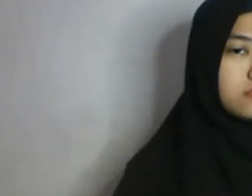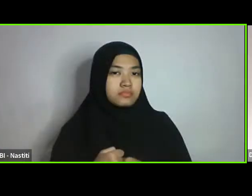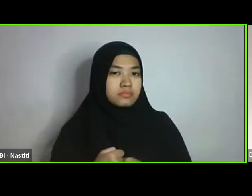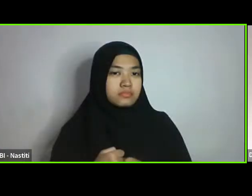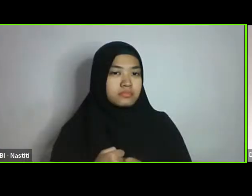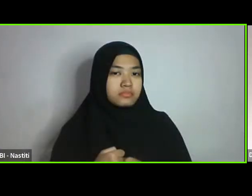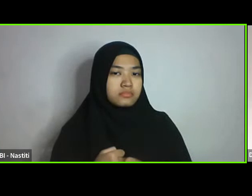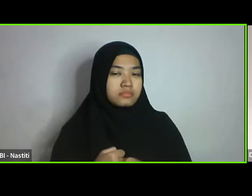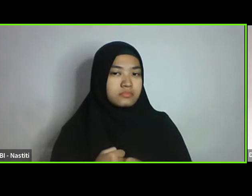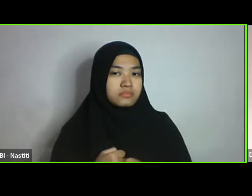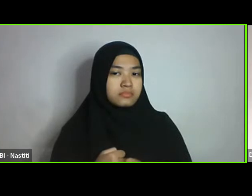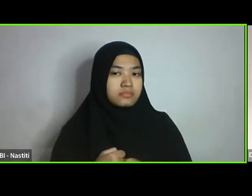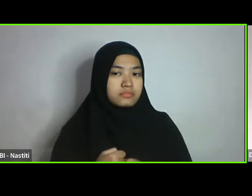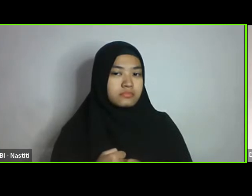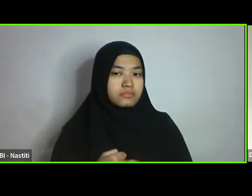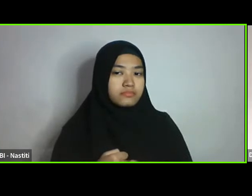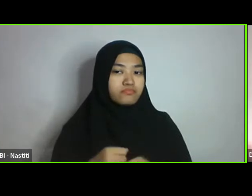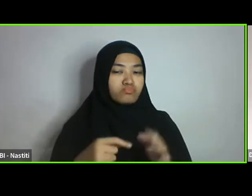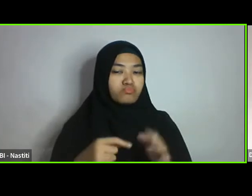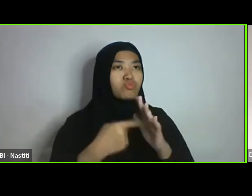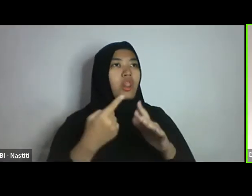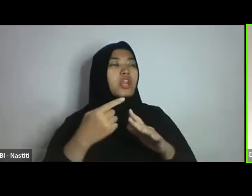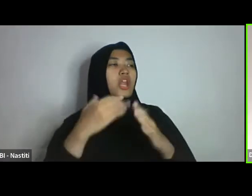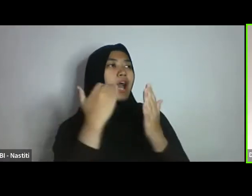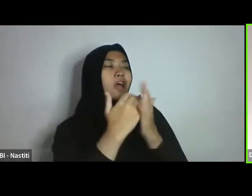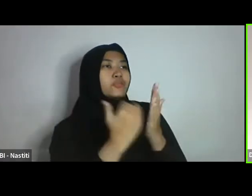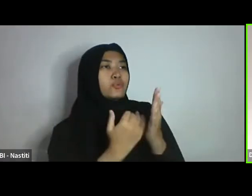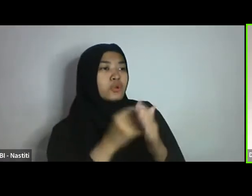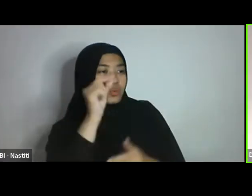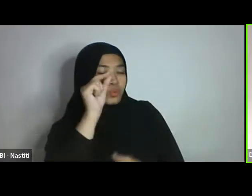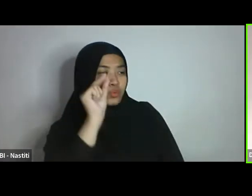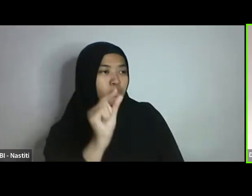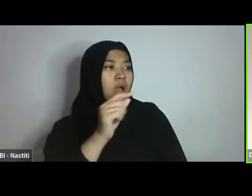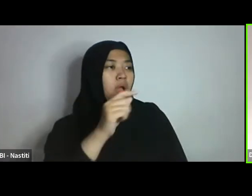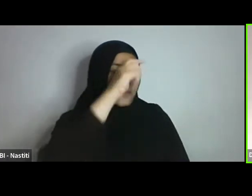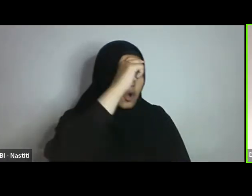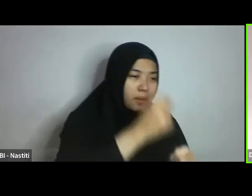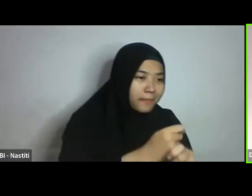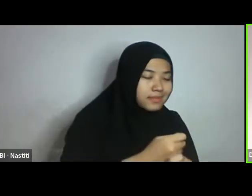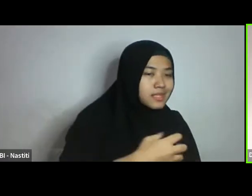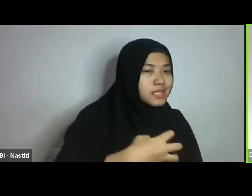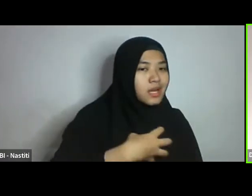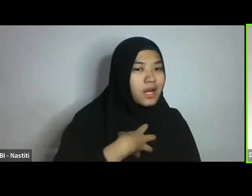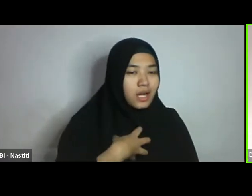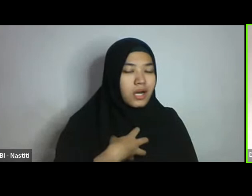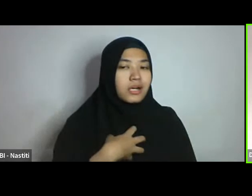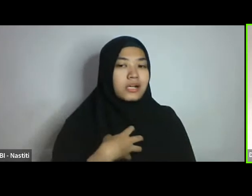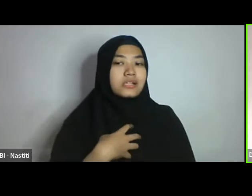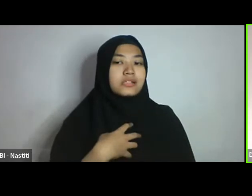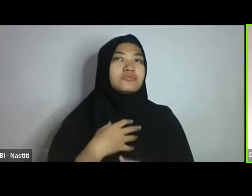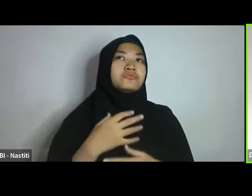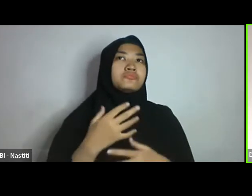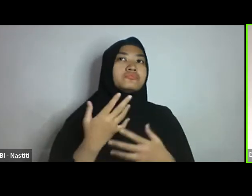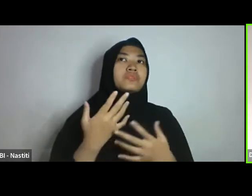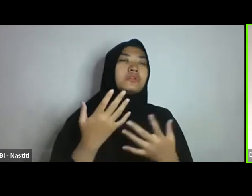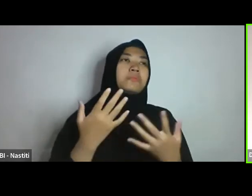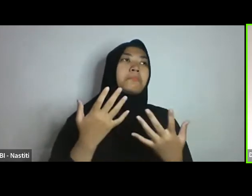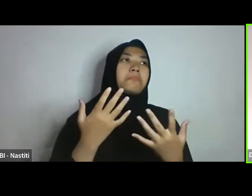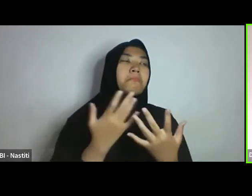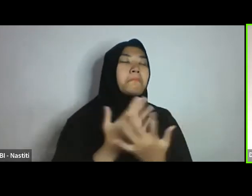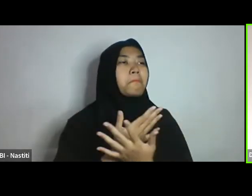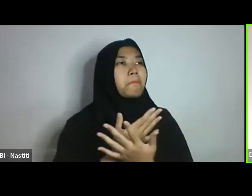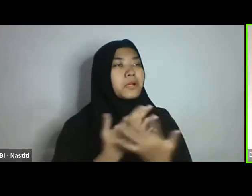dibuat lebih menghormati hak, dan juga banyak lagi tadi apa yang ada di masyarakat juga. Oke, Mbak